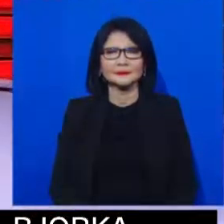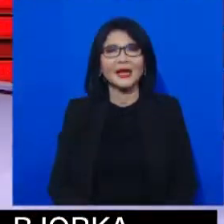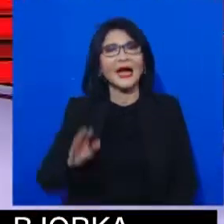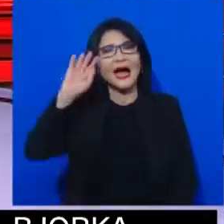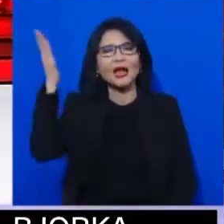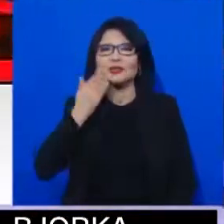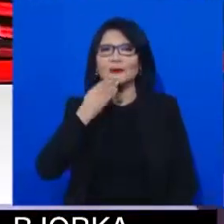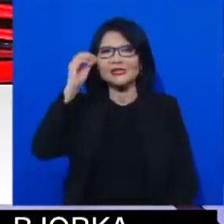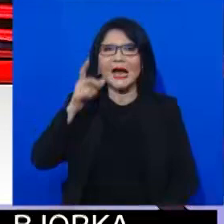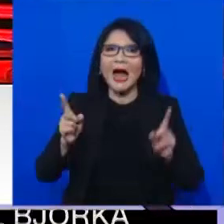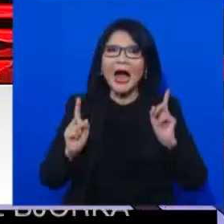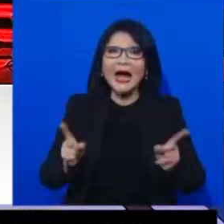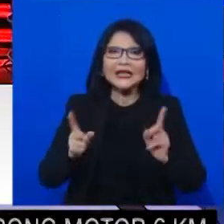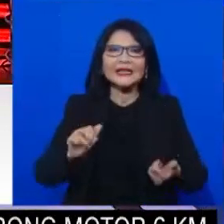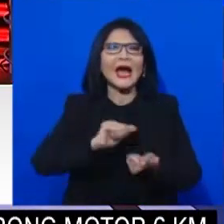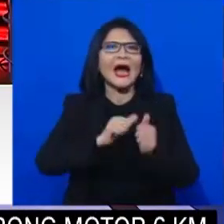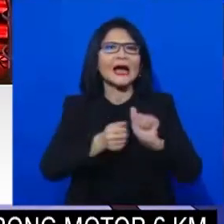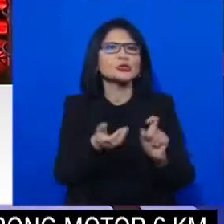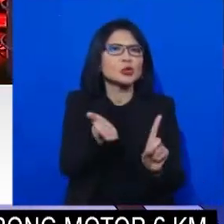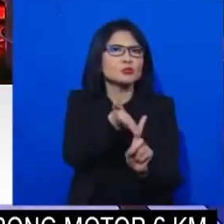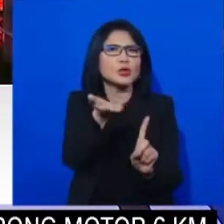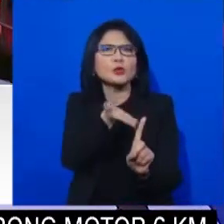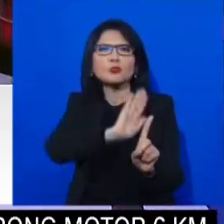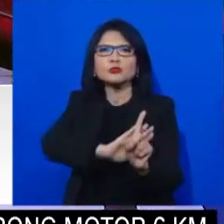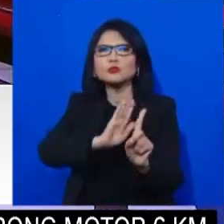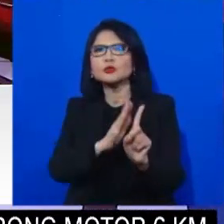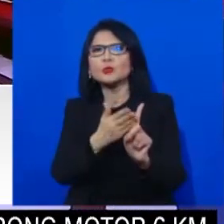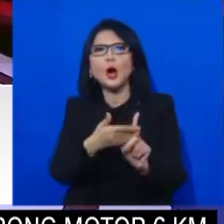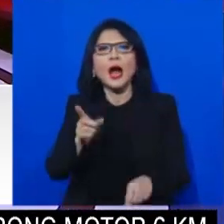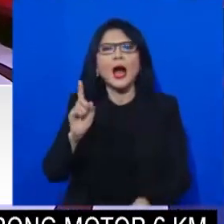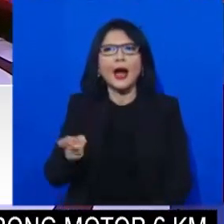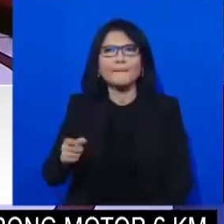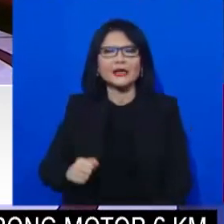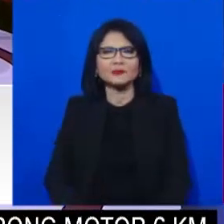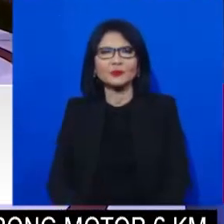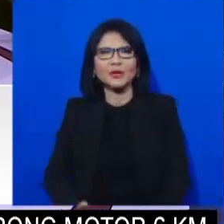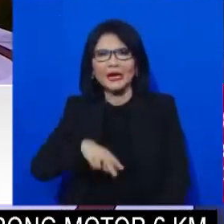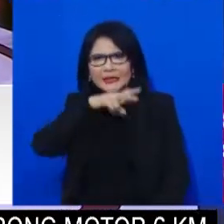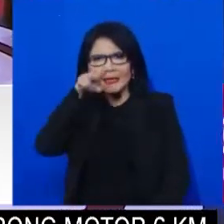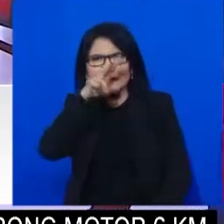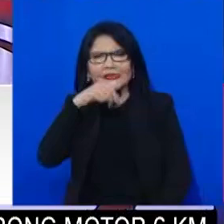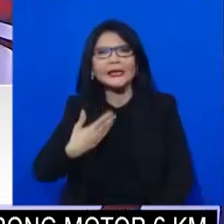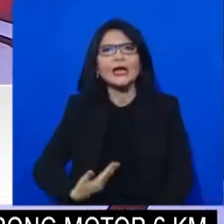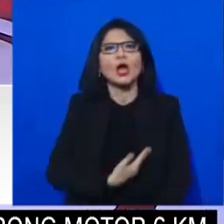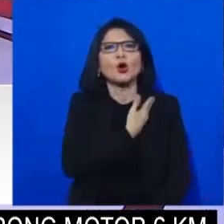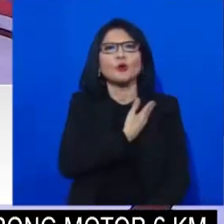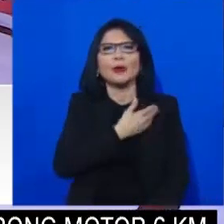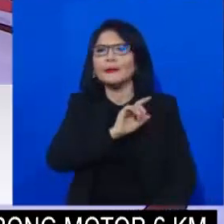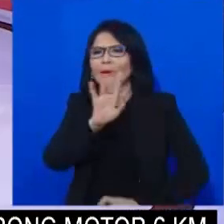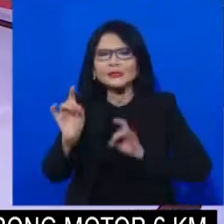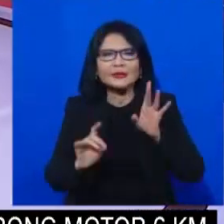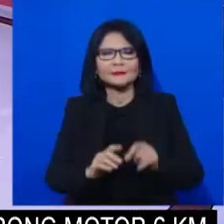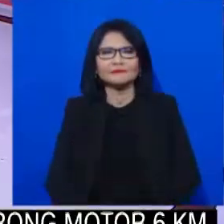Halo, selamat siang. Waspadalah terhadap kasus pelecehan seksual karena pelaku mengincar korbannya secara acak dan bisa terjadi di mana